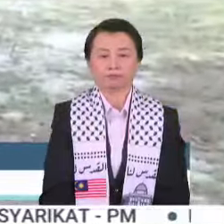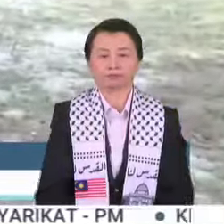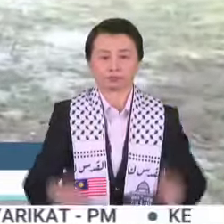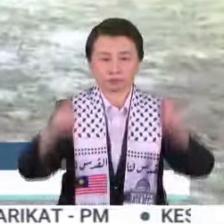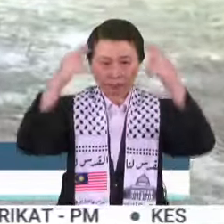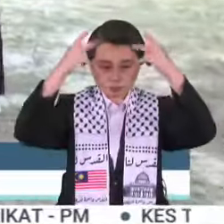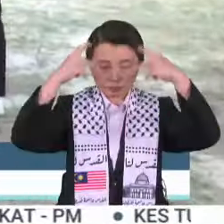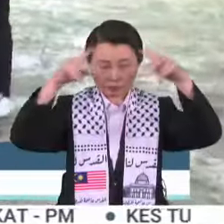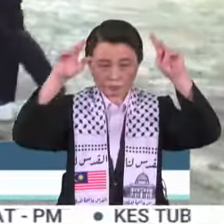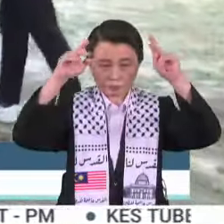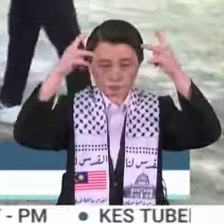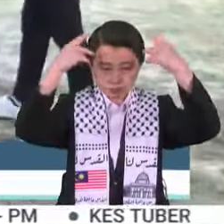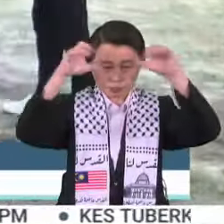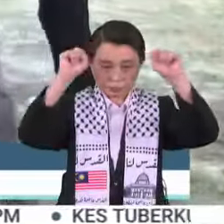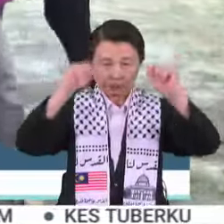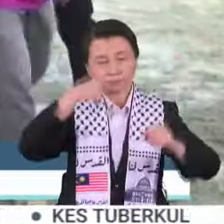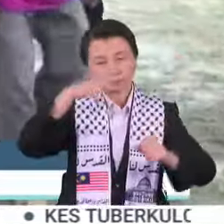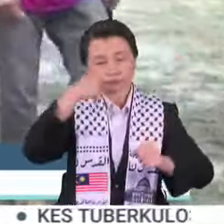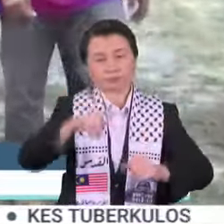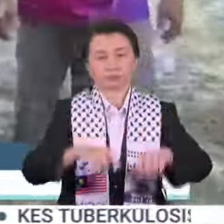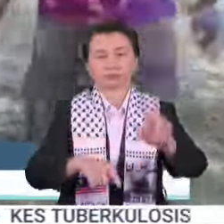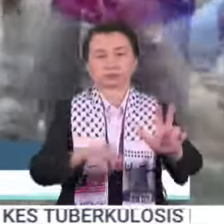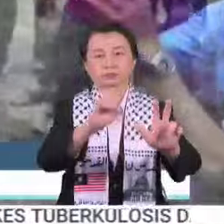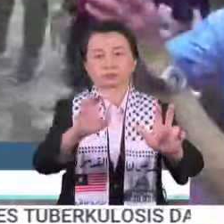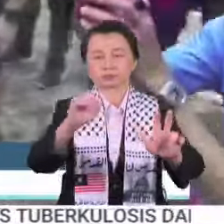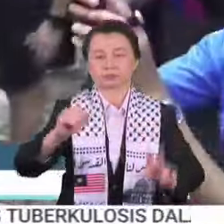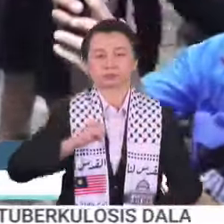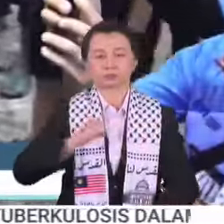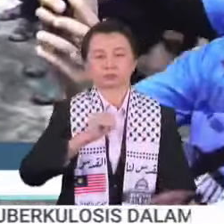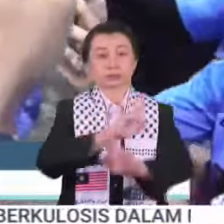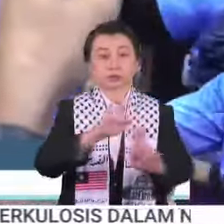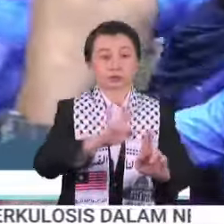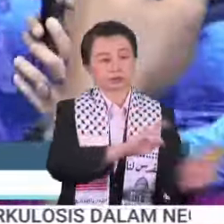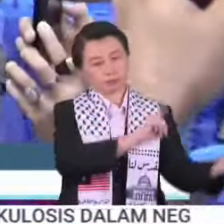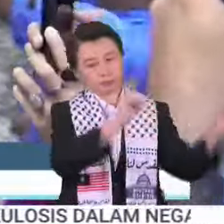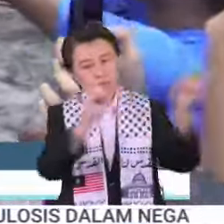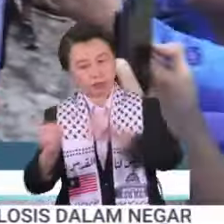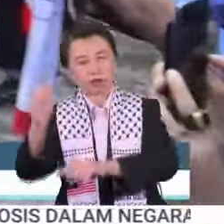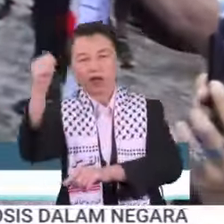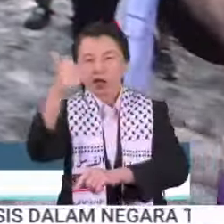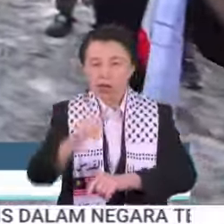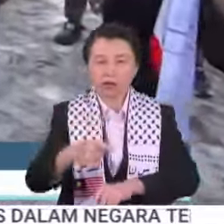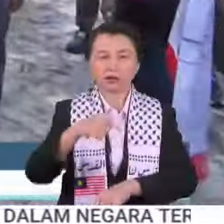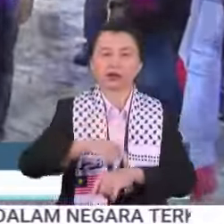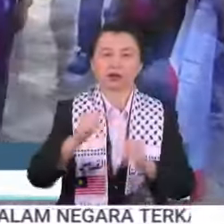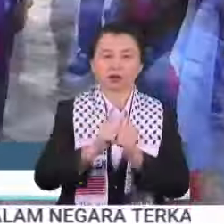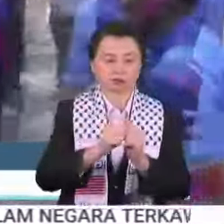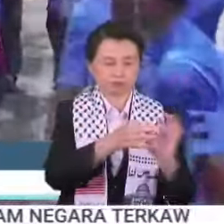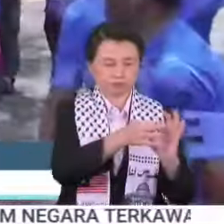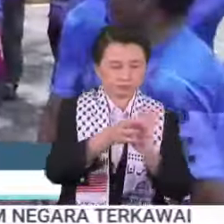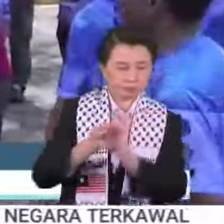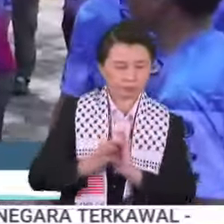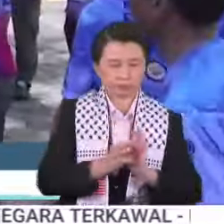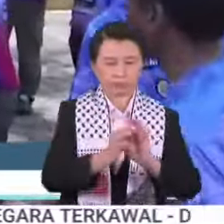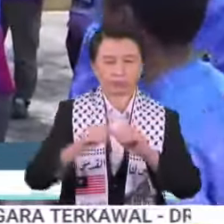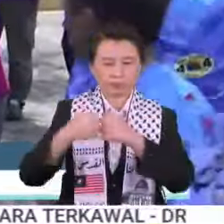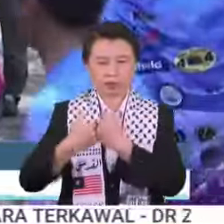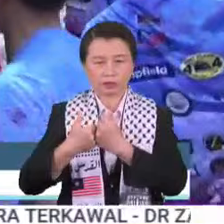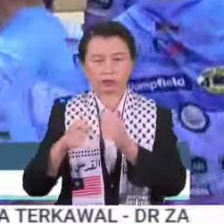Presidennya Ahmad Asri Muhammad Asis berkata 300 ahlinya bersedia untuk digerakkan pada bila-bila masa dengan koordinasi bersama